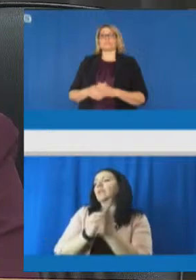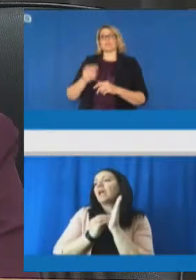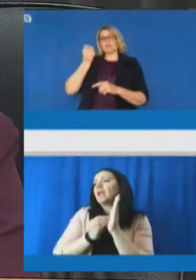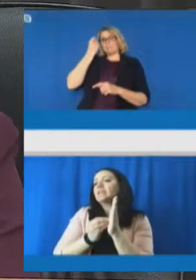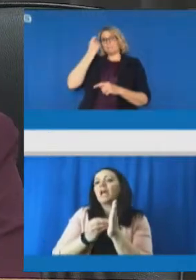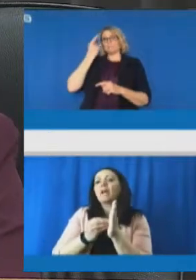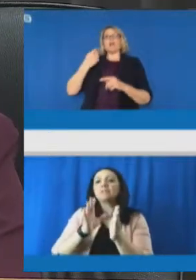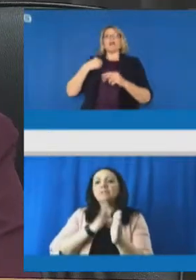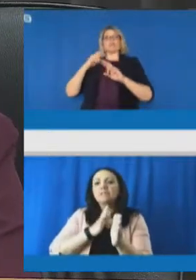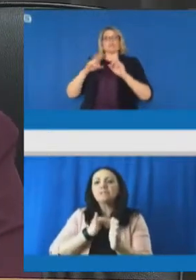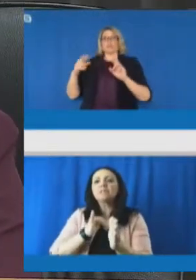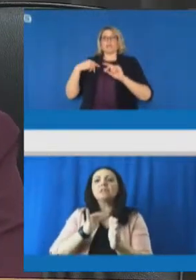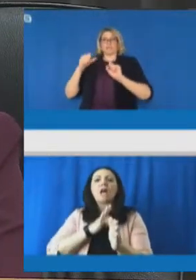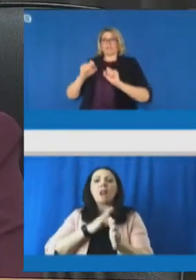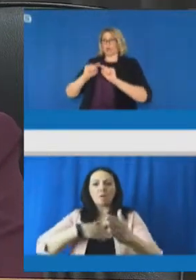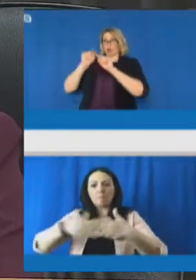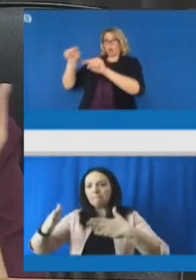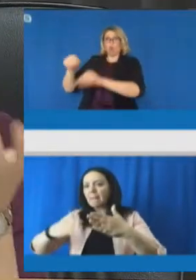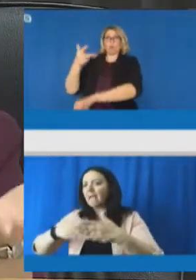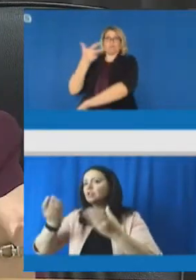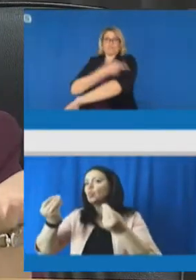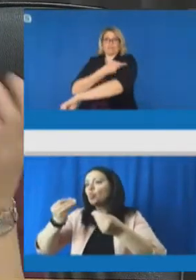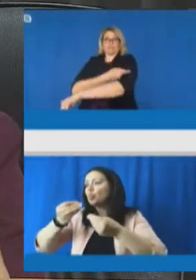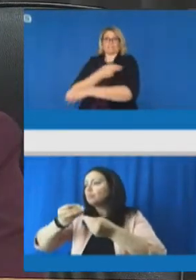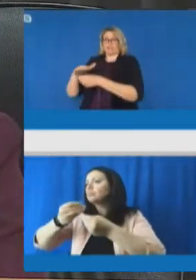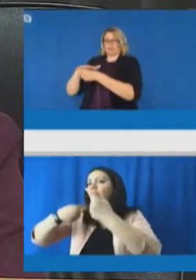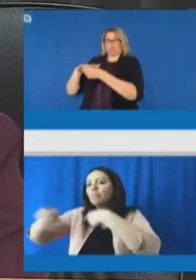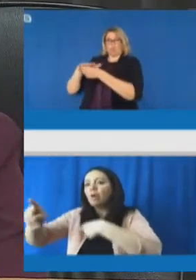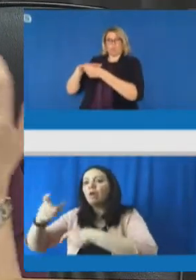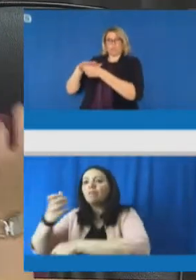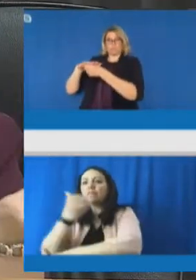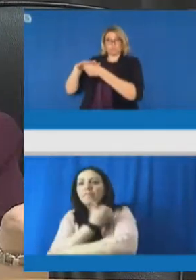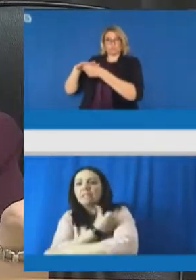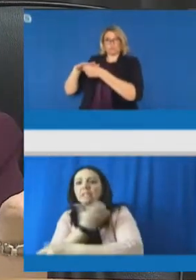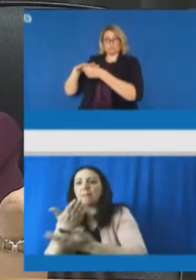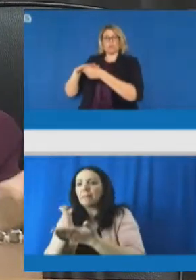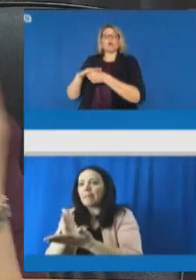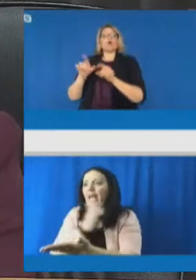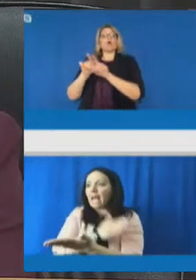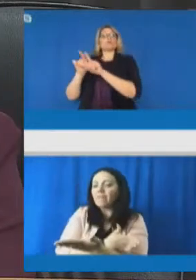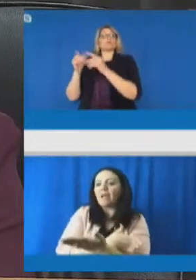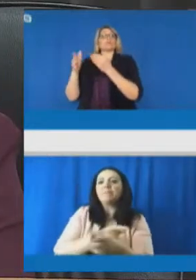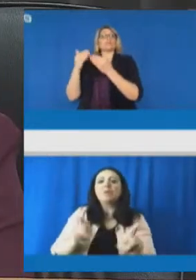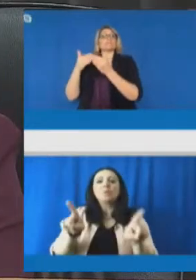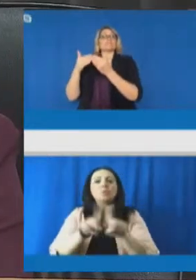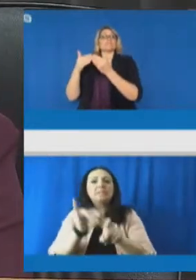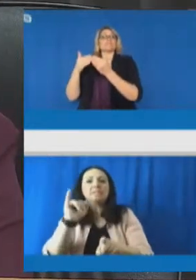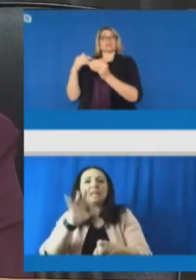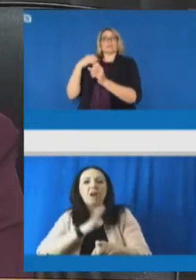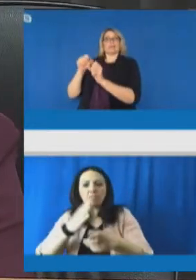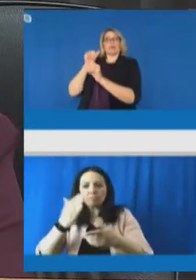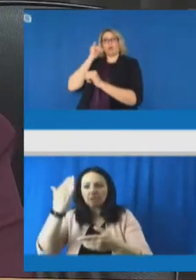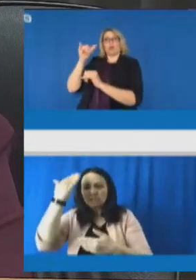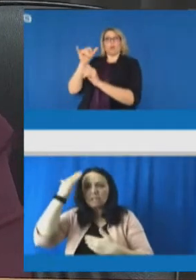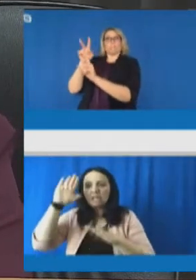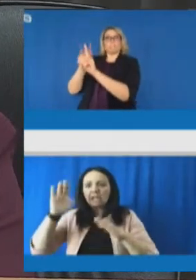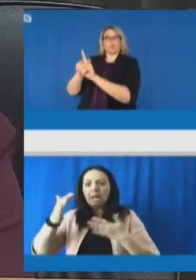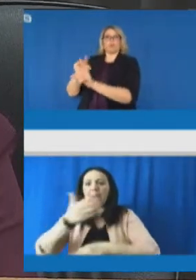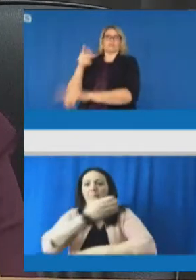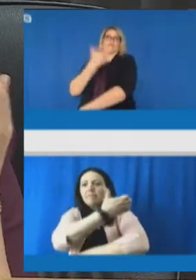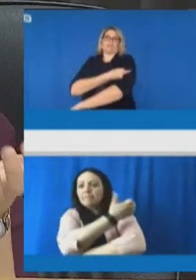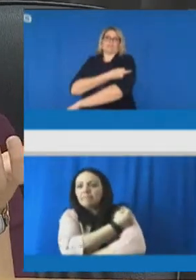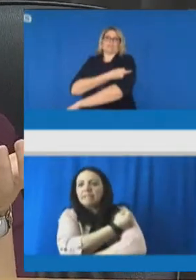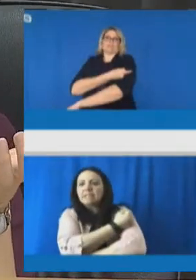certaines qu'ils se patientent et quand on vous donne l'information pour contacter le pharmacien, le